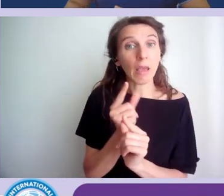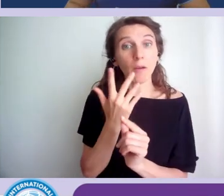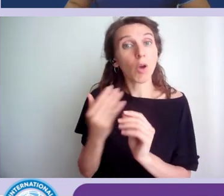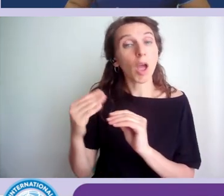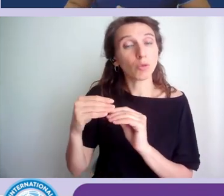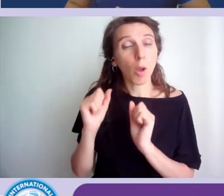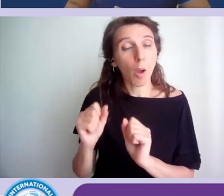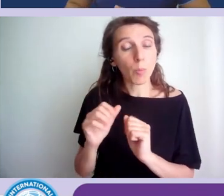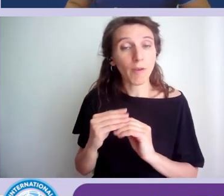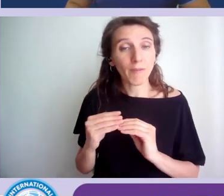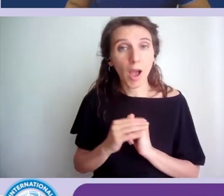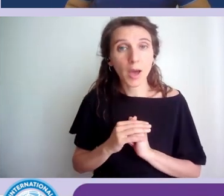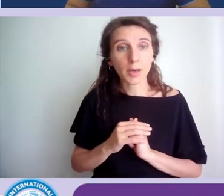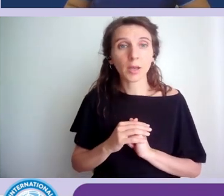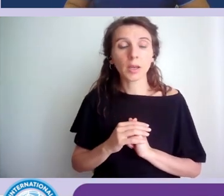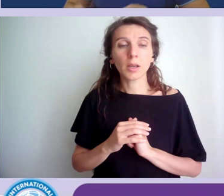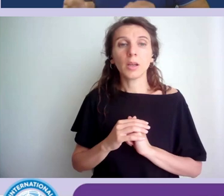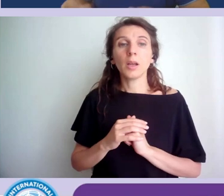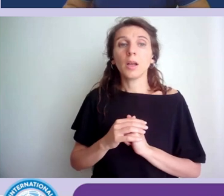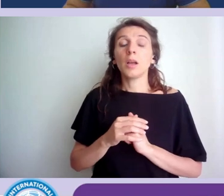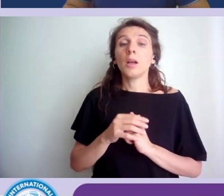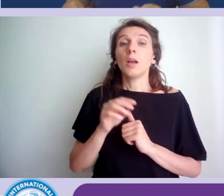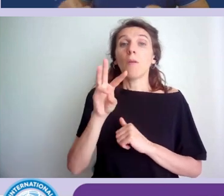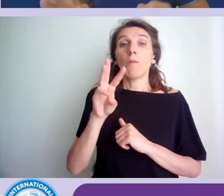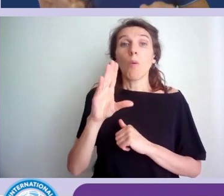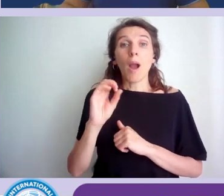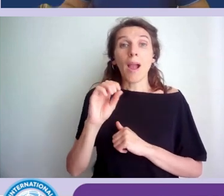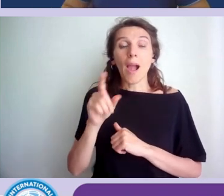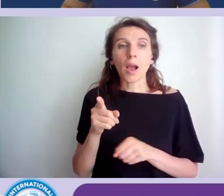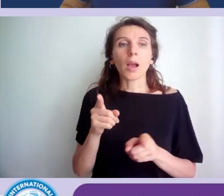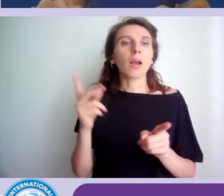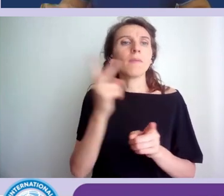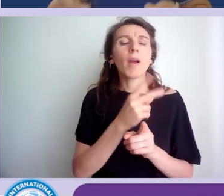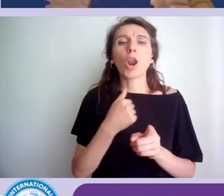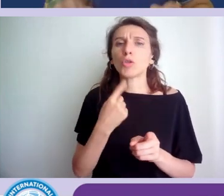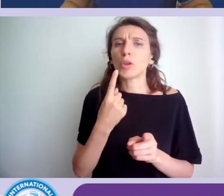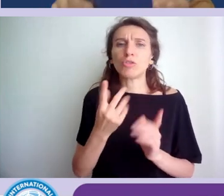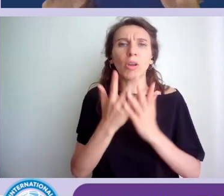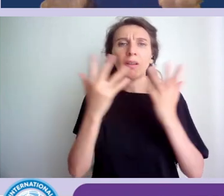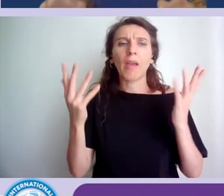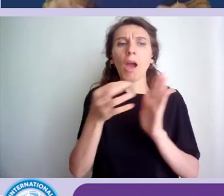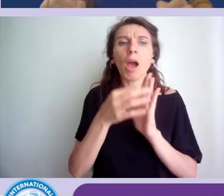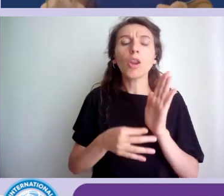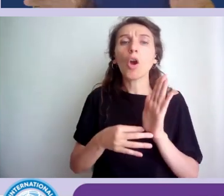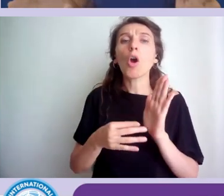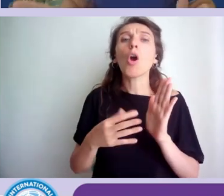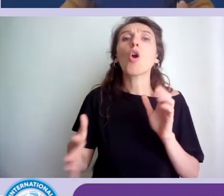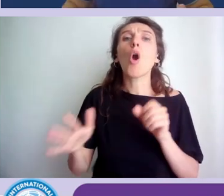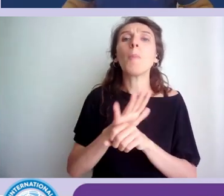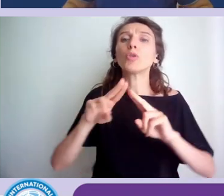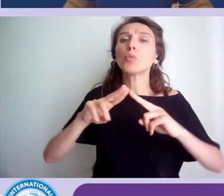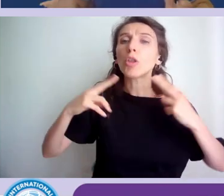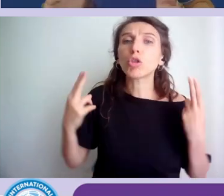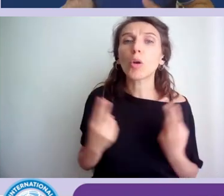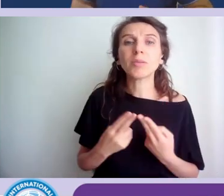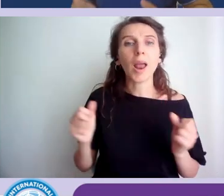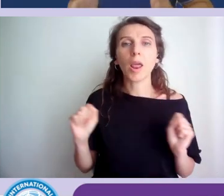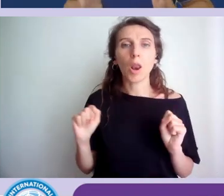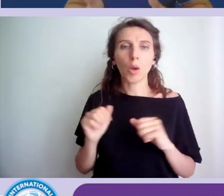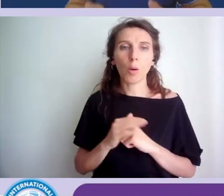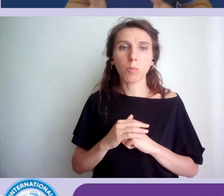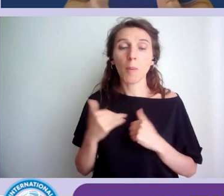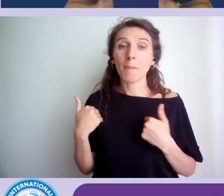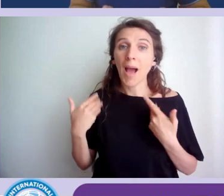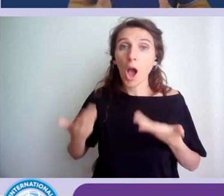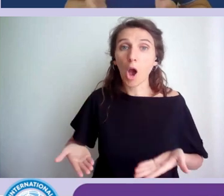e è chiaro che le VK lo dicono chiaramente non possiamo garantire una copertura del 100% Però